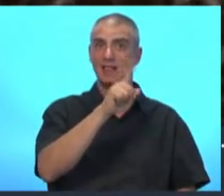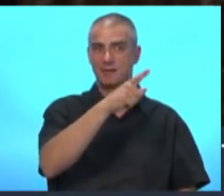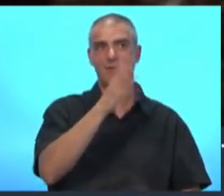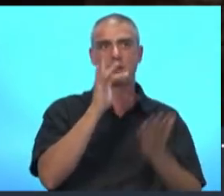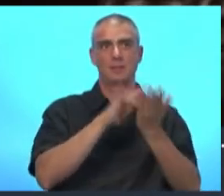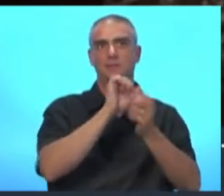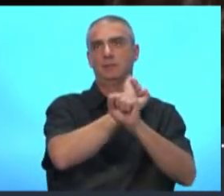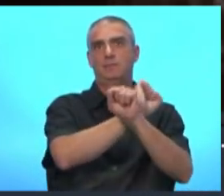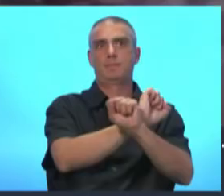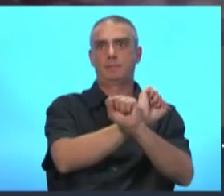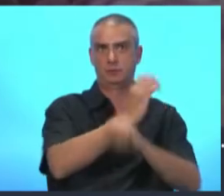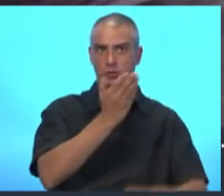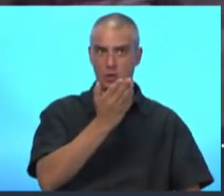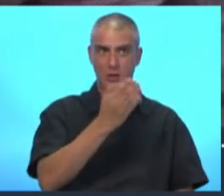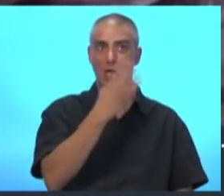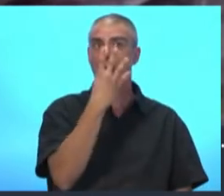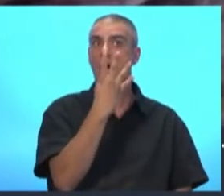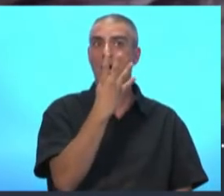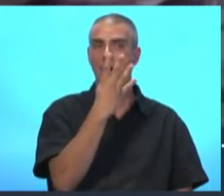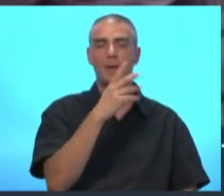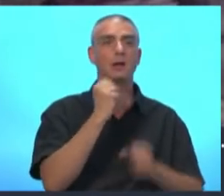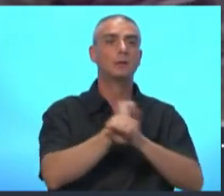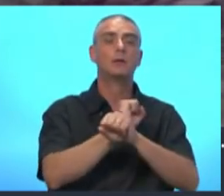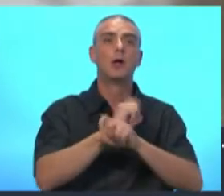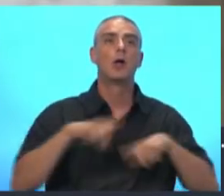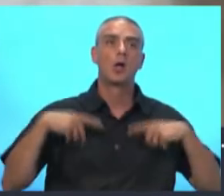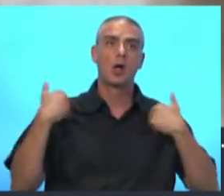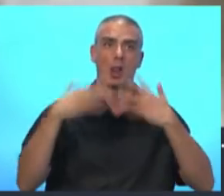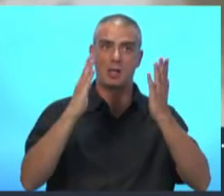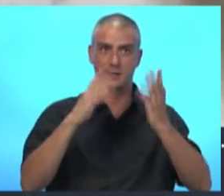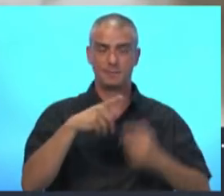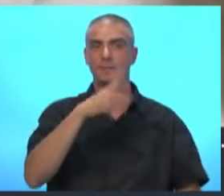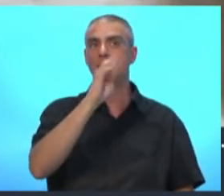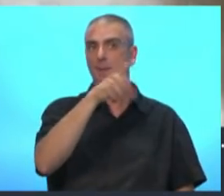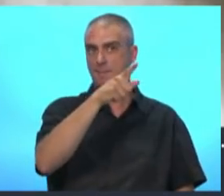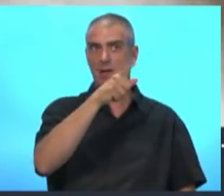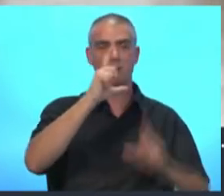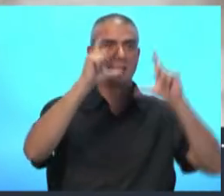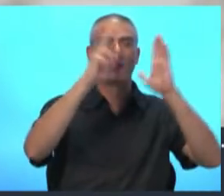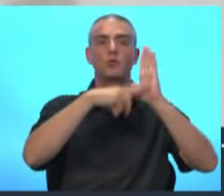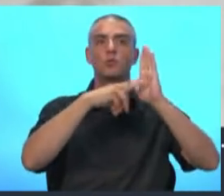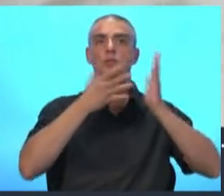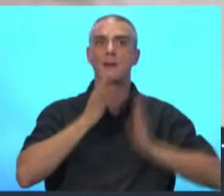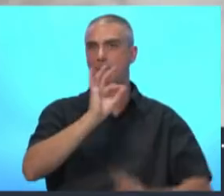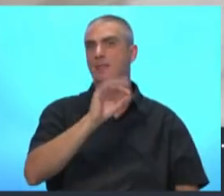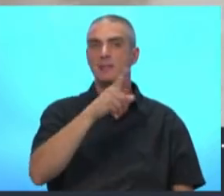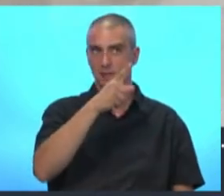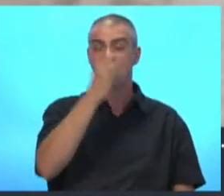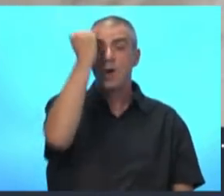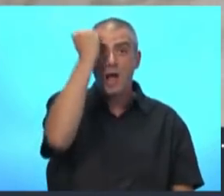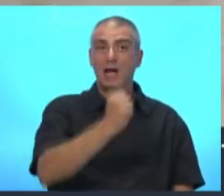מוחזקים בכלא הישראלי. 4 מהם שפוטים למאסרי עולם. ממעל, תלויה תמונתו של הבן עבד אל-מנעם